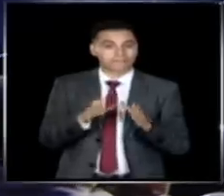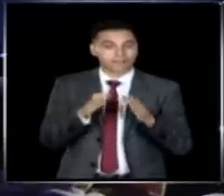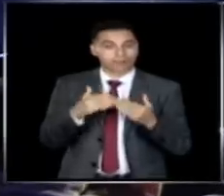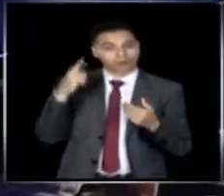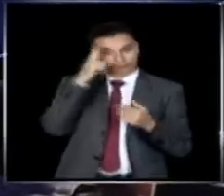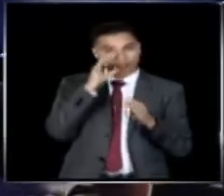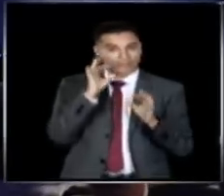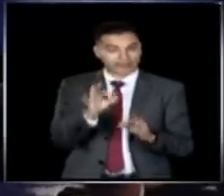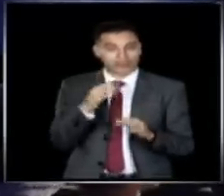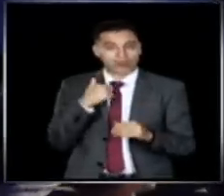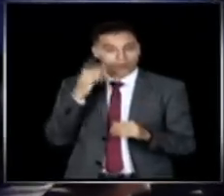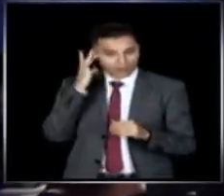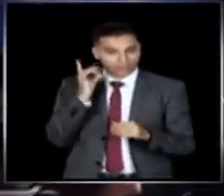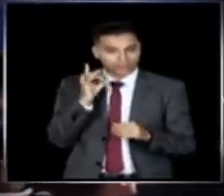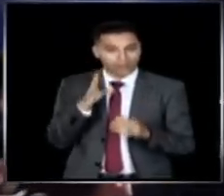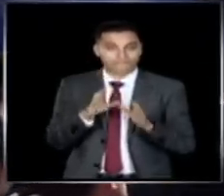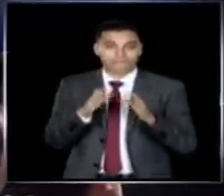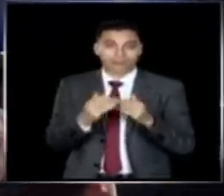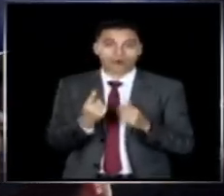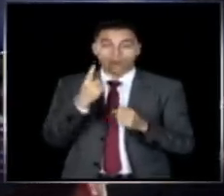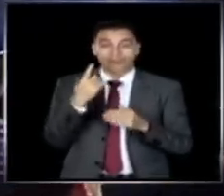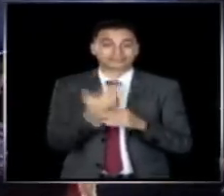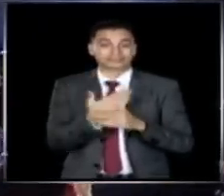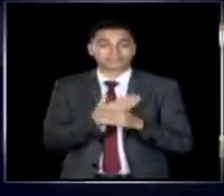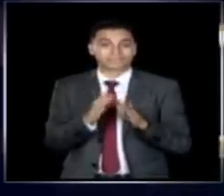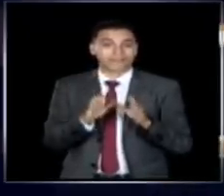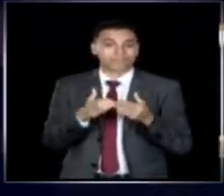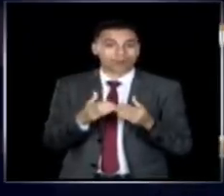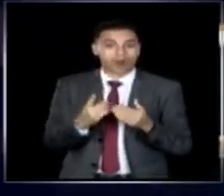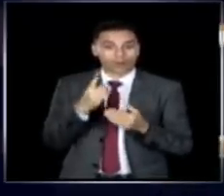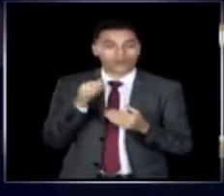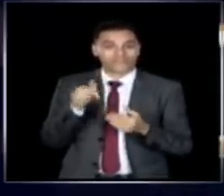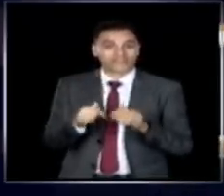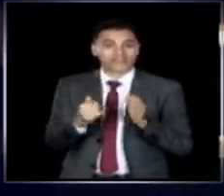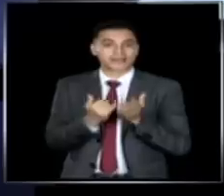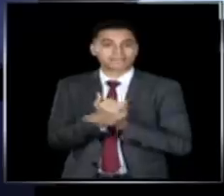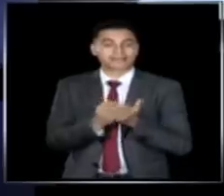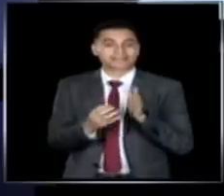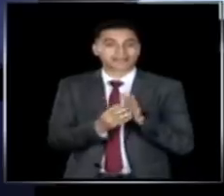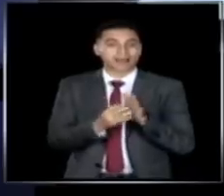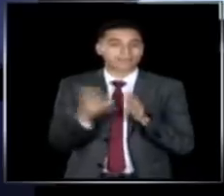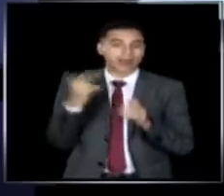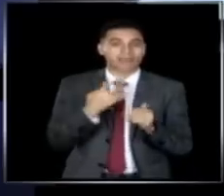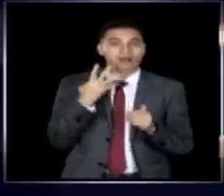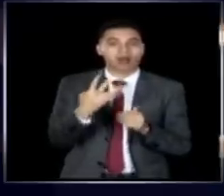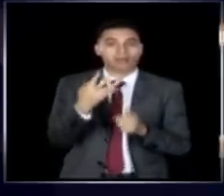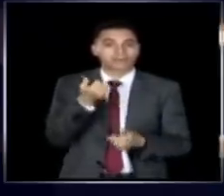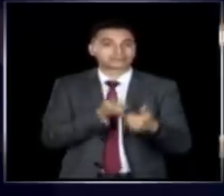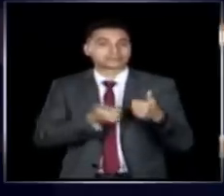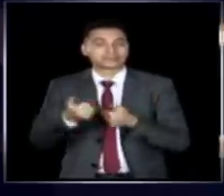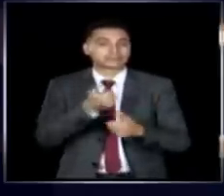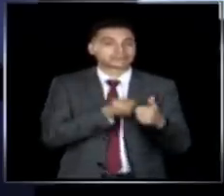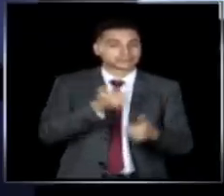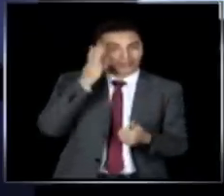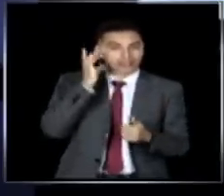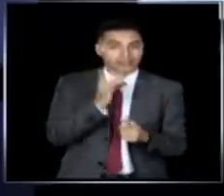جدا، وانا هستمتع بالمجموعه الاولى. ايوه انت عارفني، في حته شر جوايا كده، بنبسط لما الماتشات بتولع